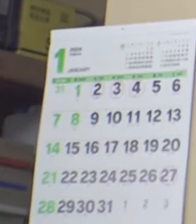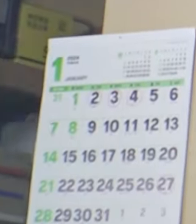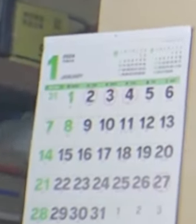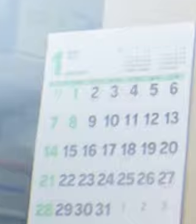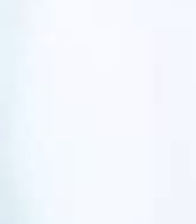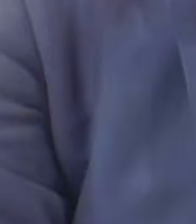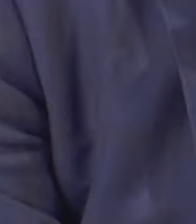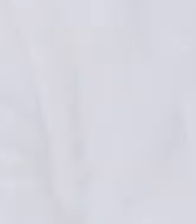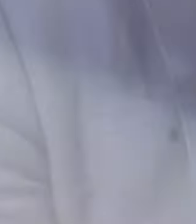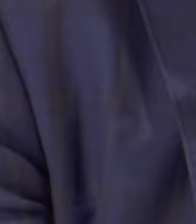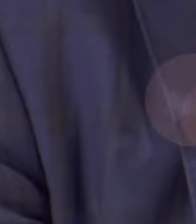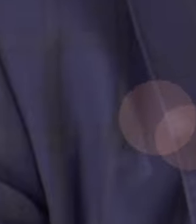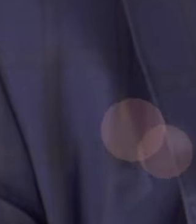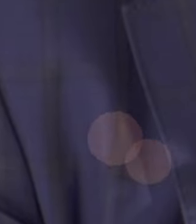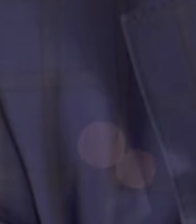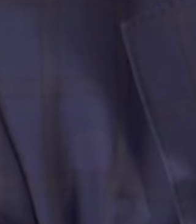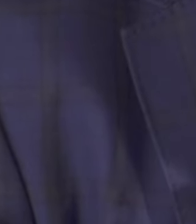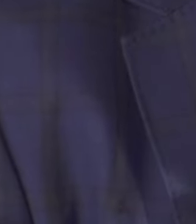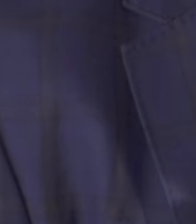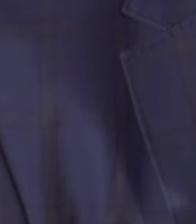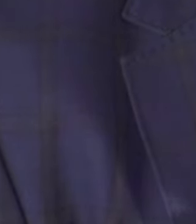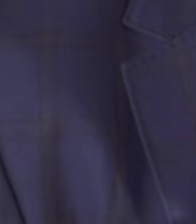でしょう。